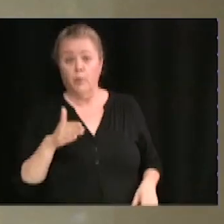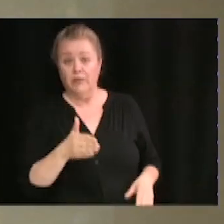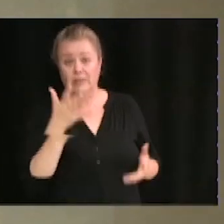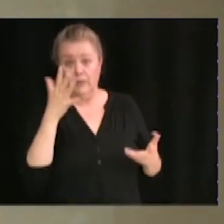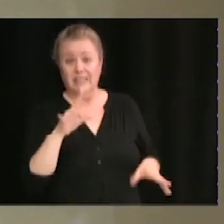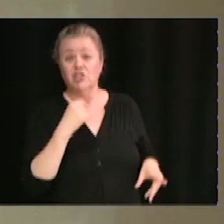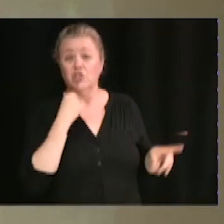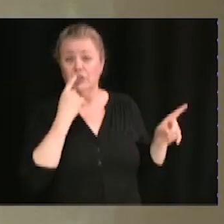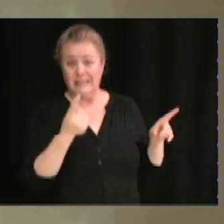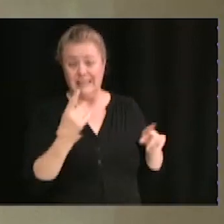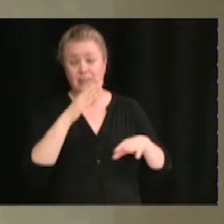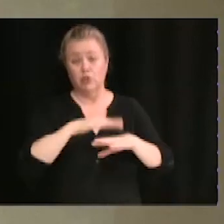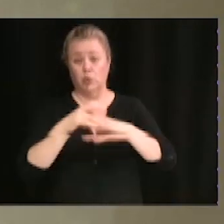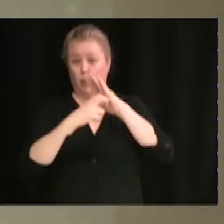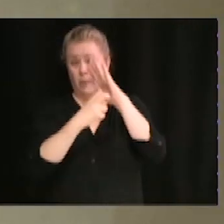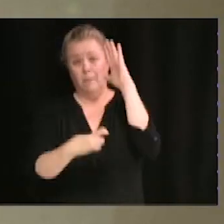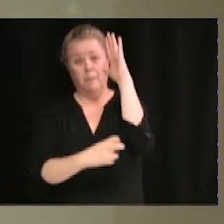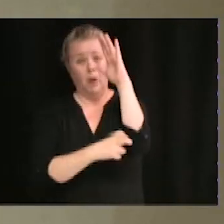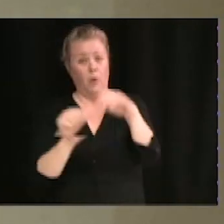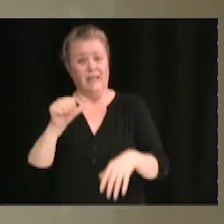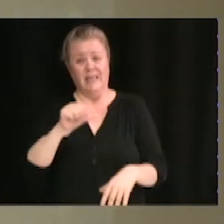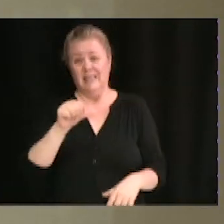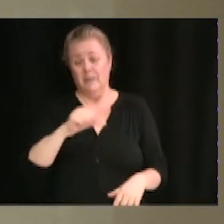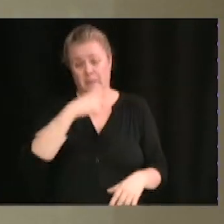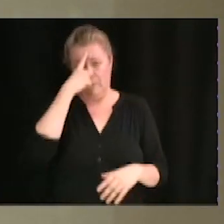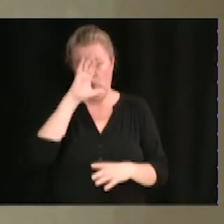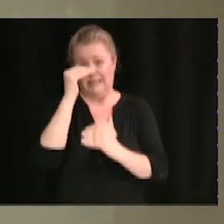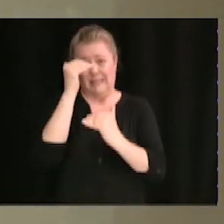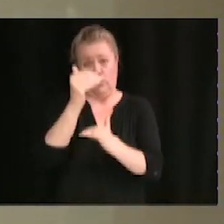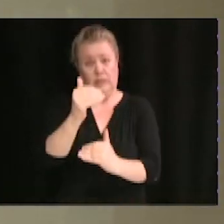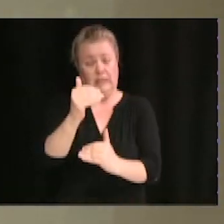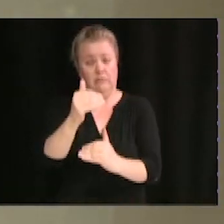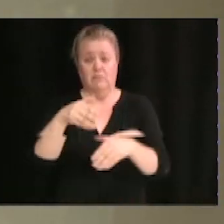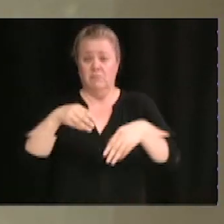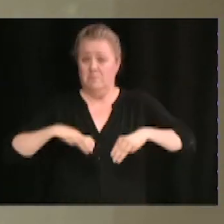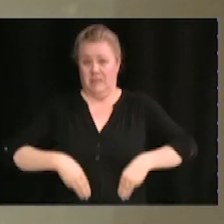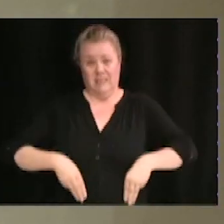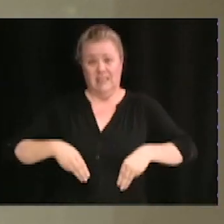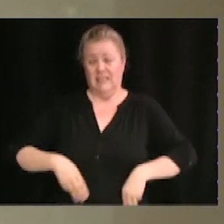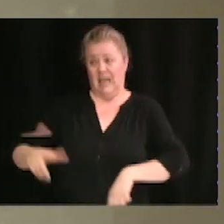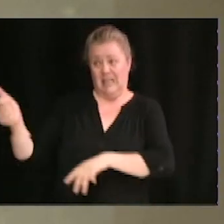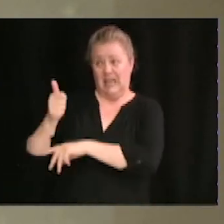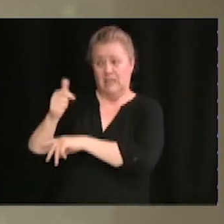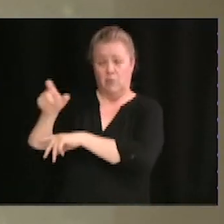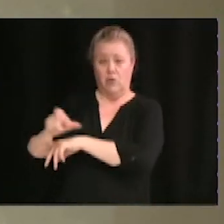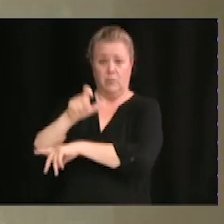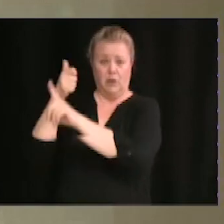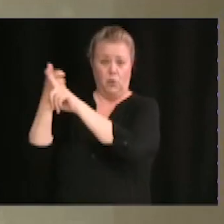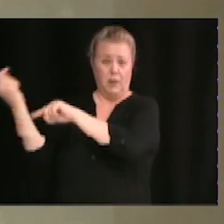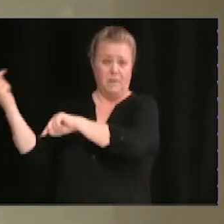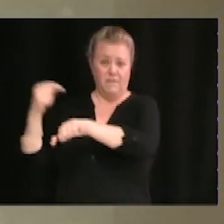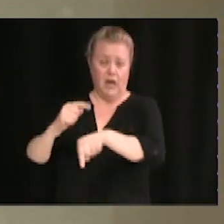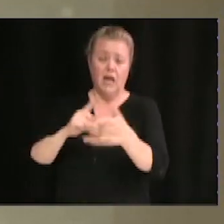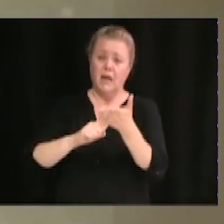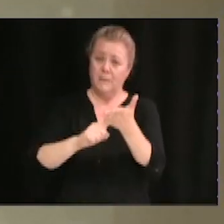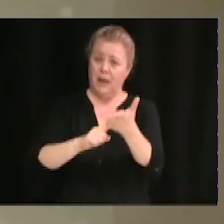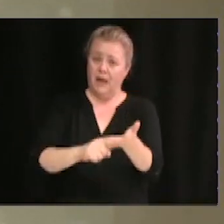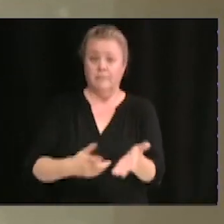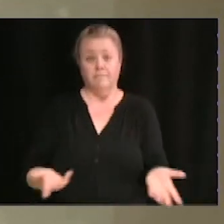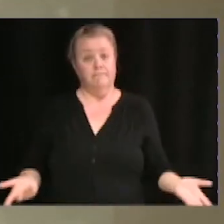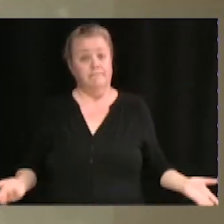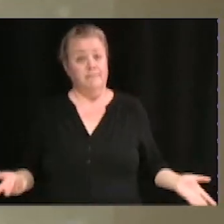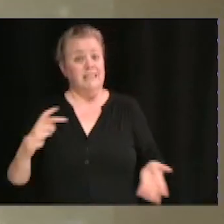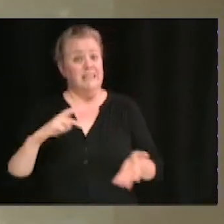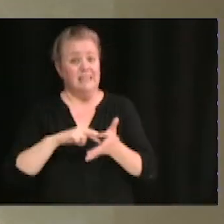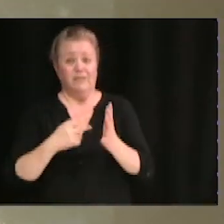ça, c'est une question de sécurité. Le pont doit être refait. C'est le ministère des Transports du Québec qui fait ces travaux-là. Et là aussi, bien, ça implique